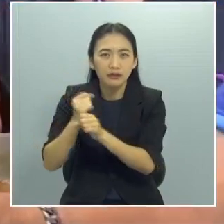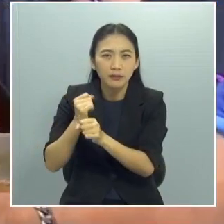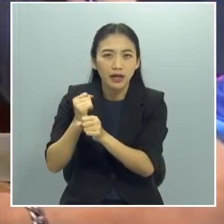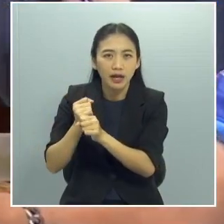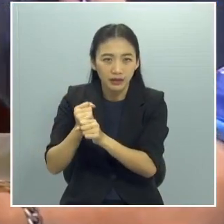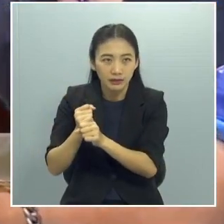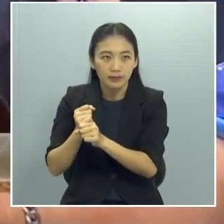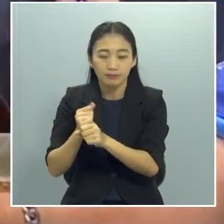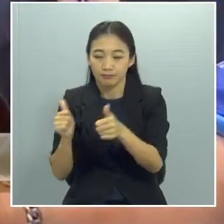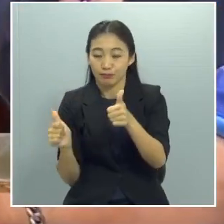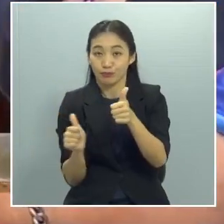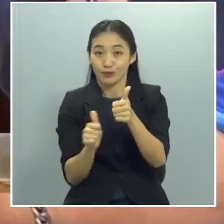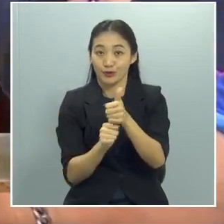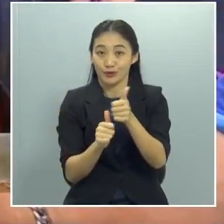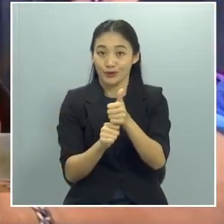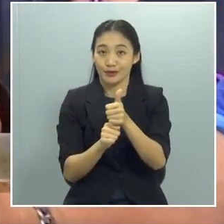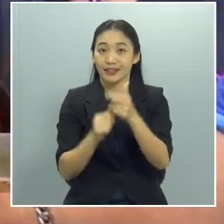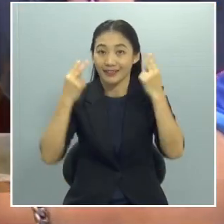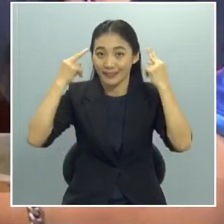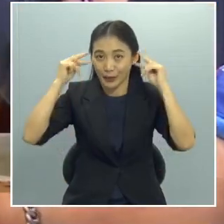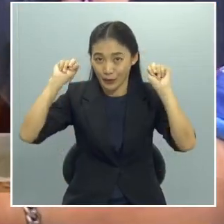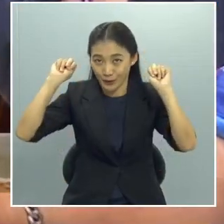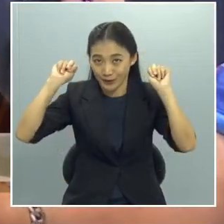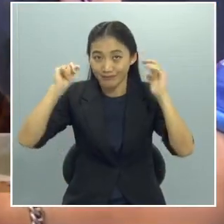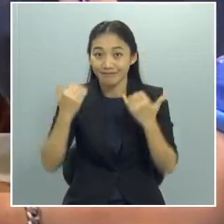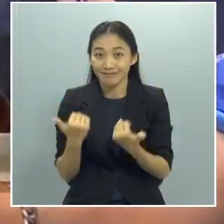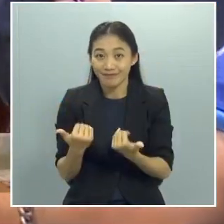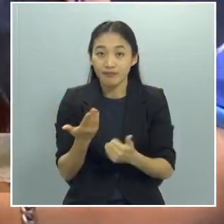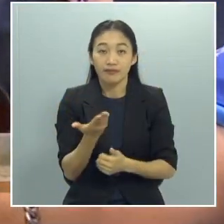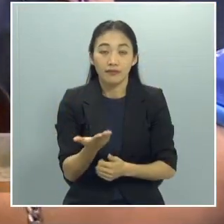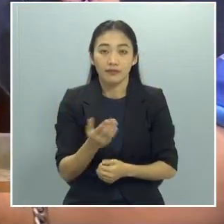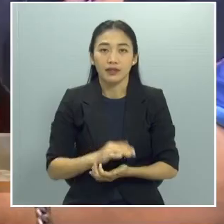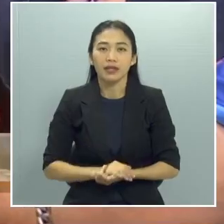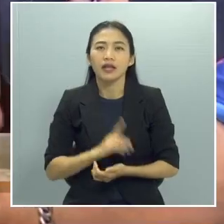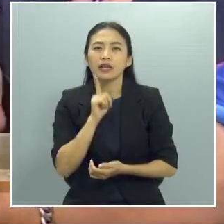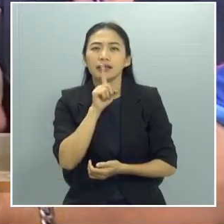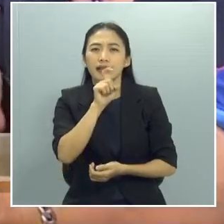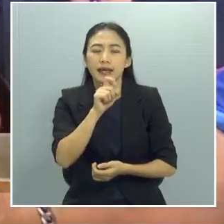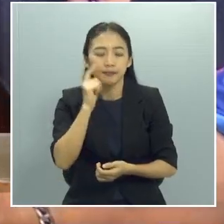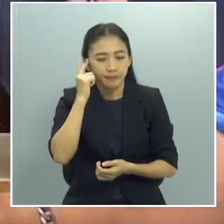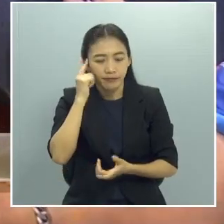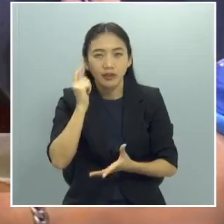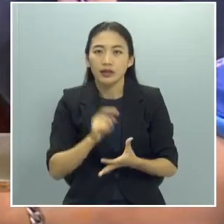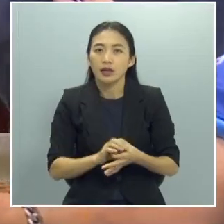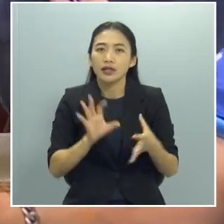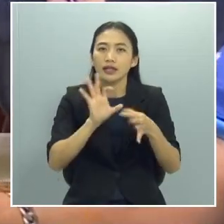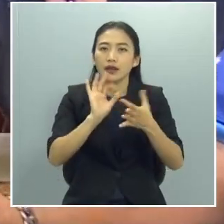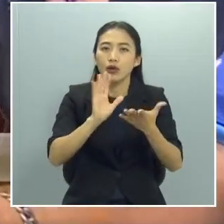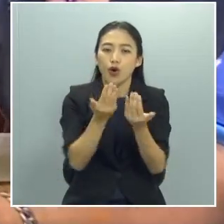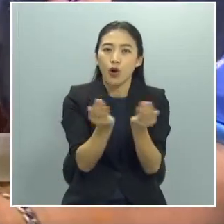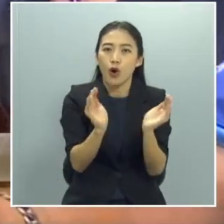ตัวท่านนายกพลเอกประยุทธ์จันทร์โอชาคุณเสกสกลถามคุณณัฐวุฒิใสยเกื้อผู้อำนวยการครอบครัวเพื่อไทย